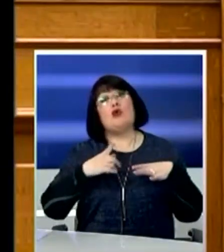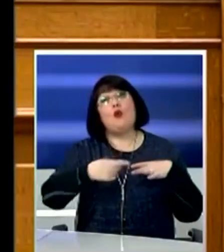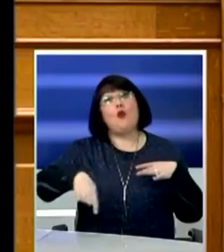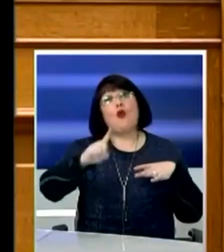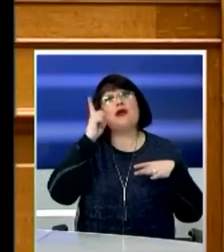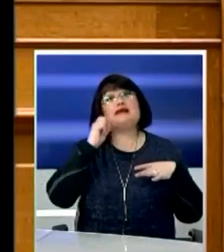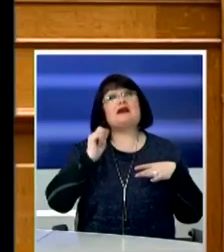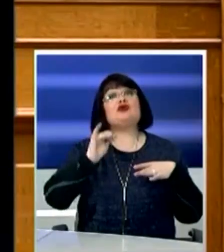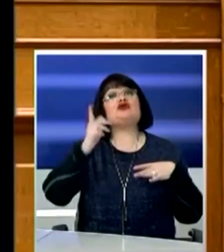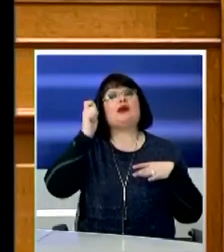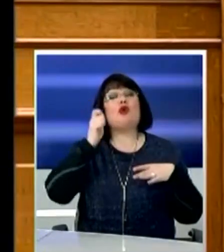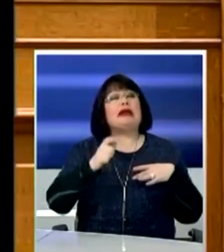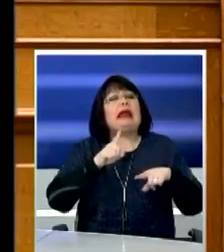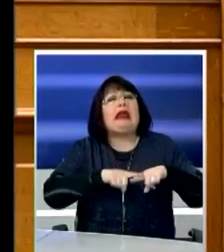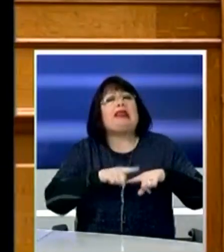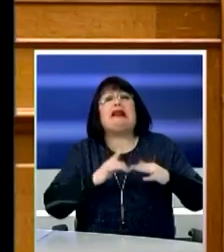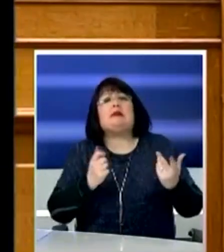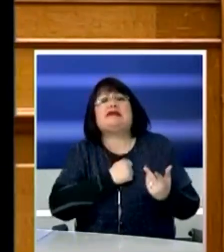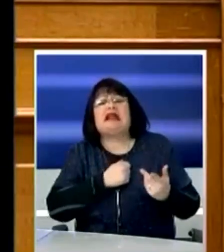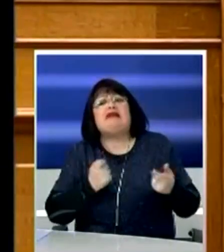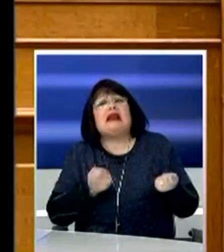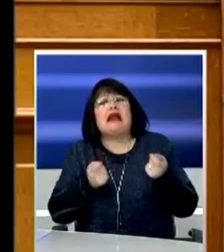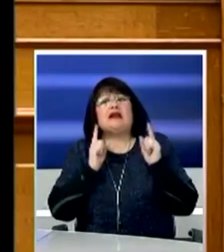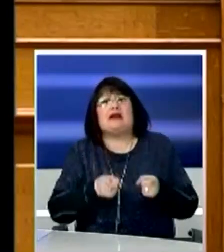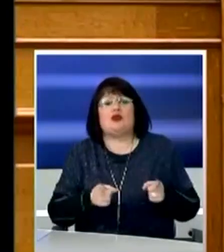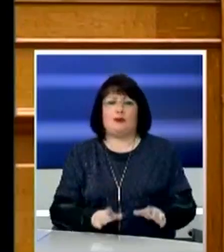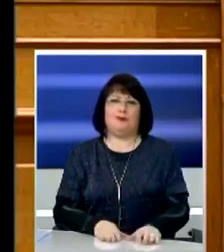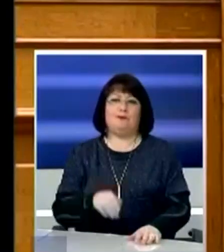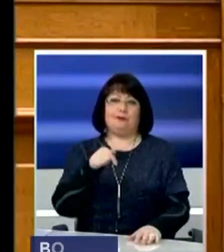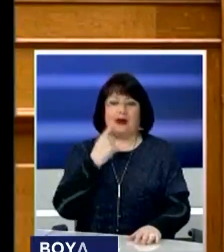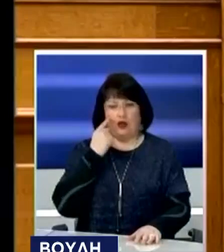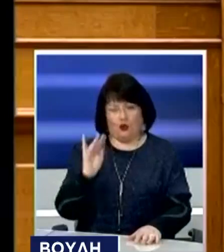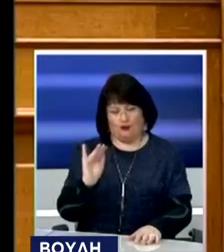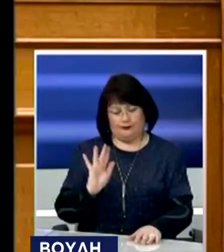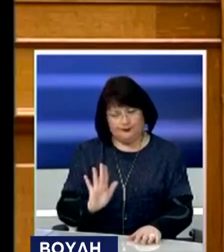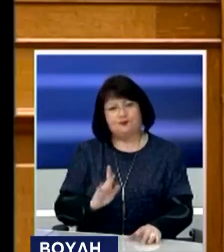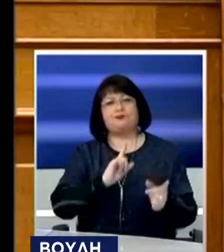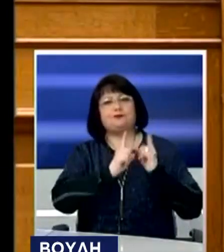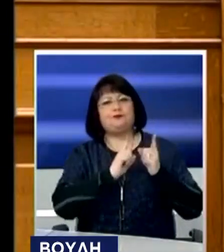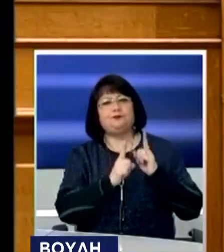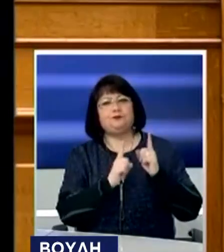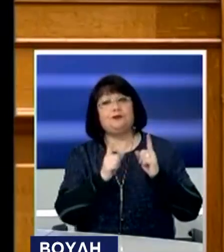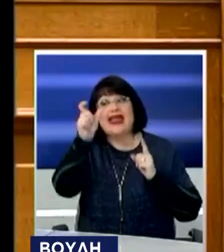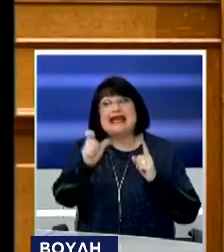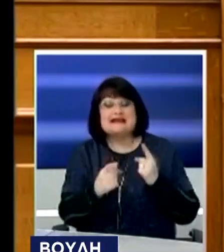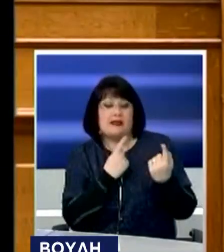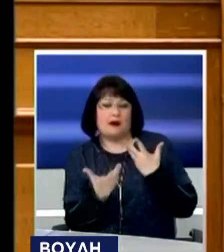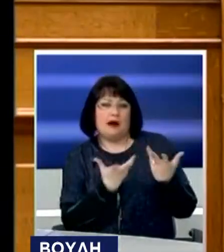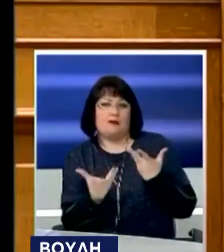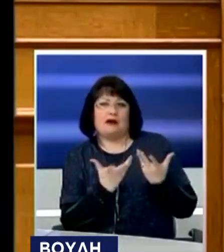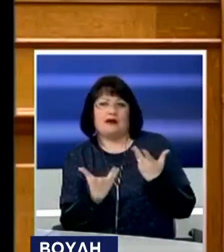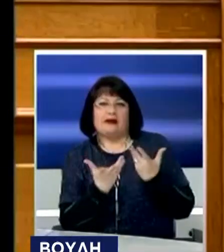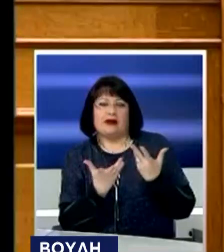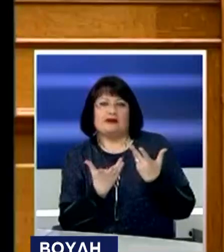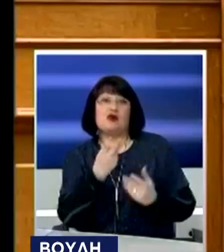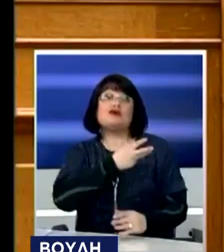στην εξωτερική πολιτική. Κοιτάξτε κύριε Τσίπρα, αυτή είναι μια συμφωνία την οποία είχατε διαπραγματευτεί εσείς. Όχι